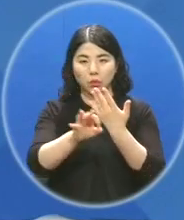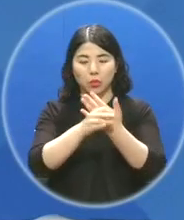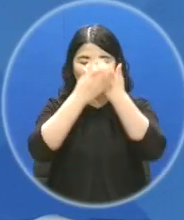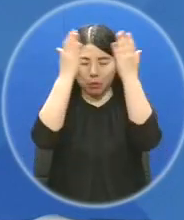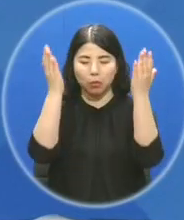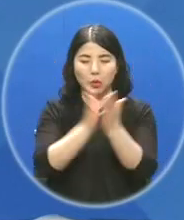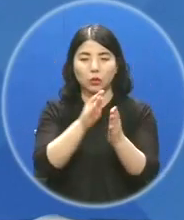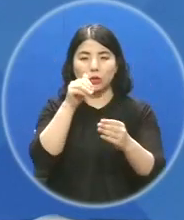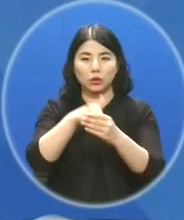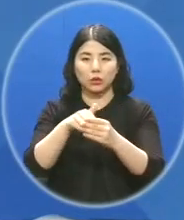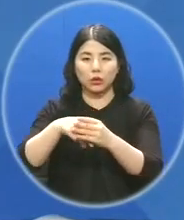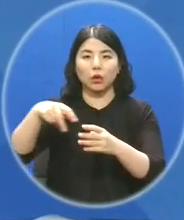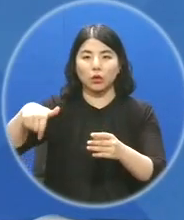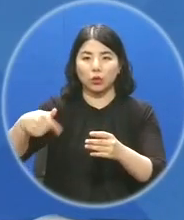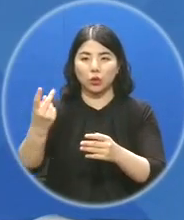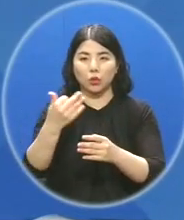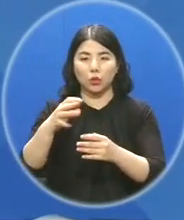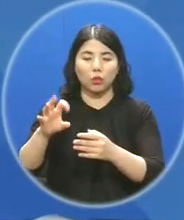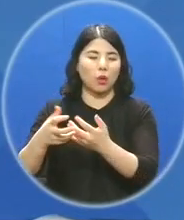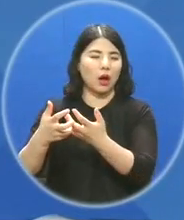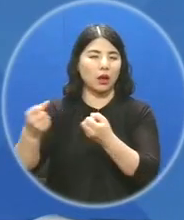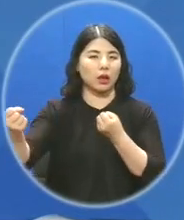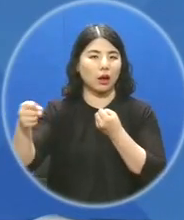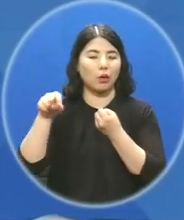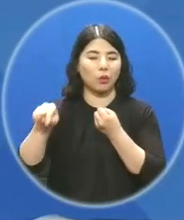이게 교황 선거는 예의적인 겁니다.